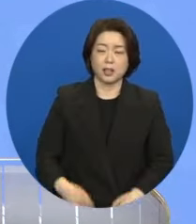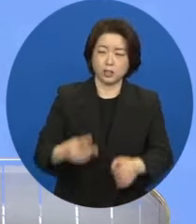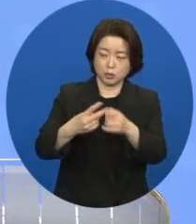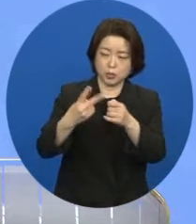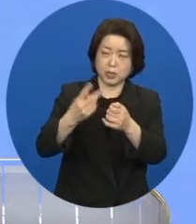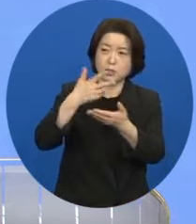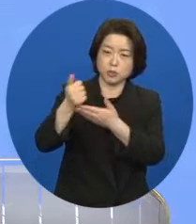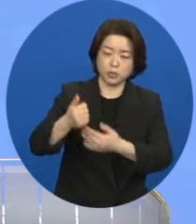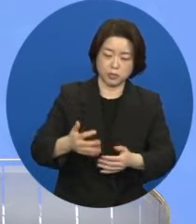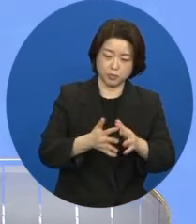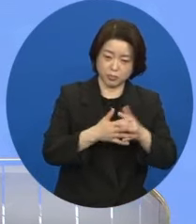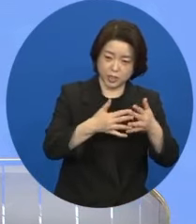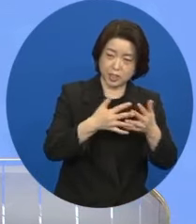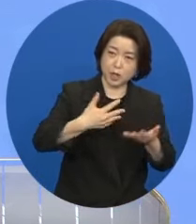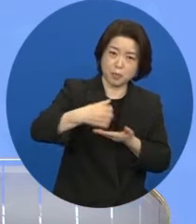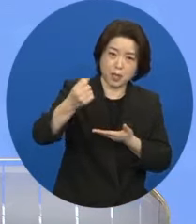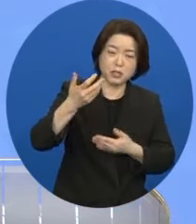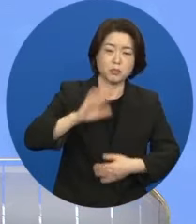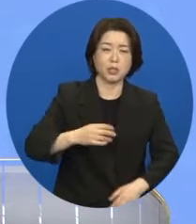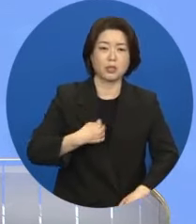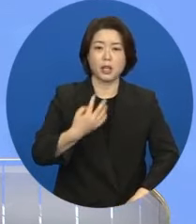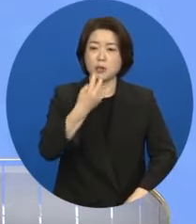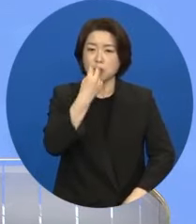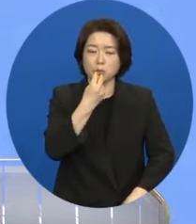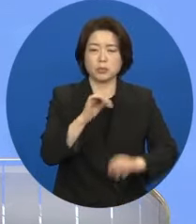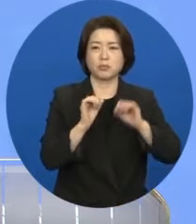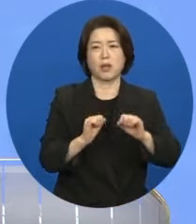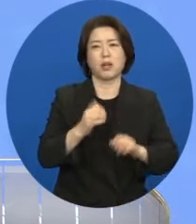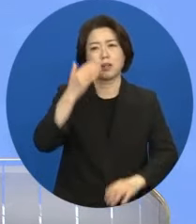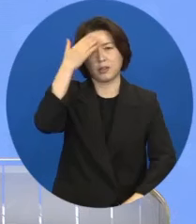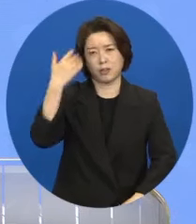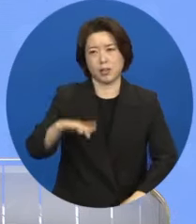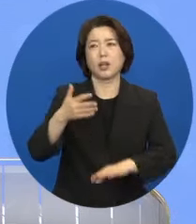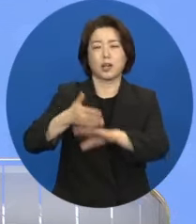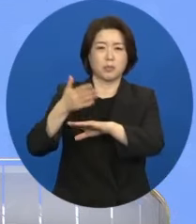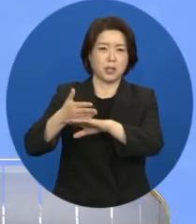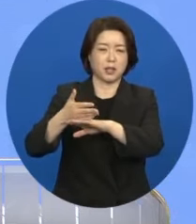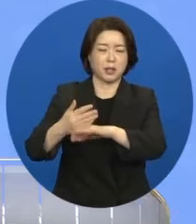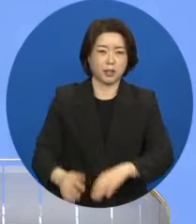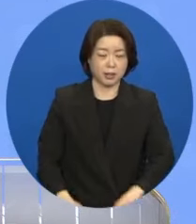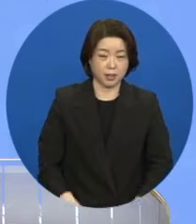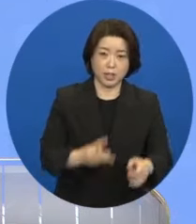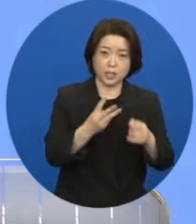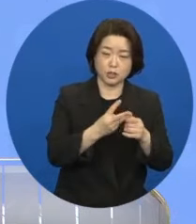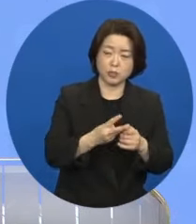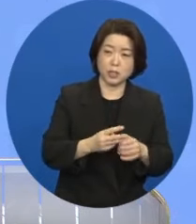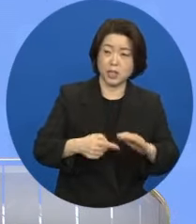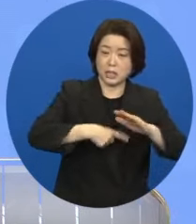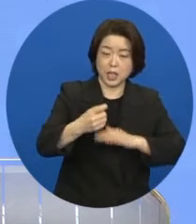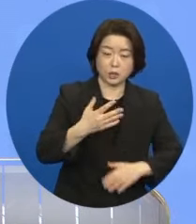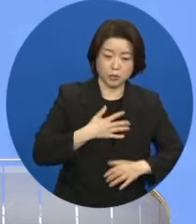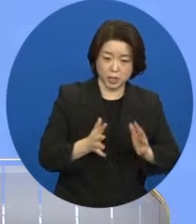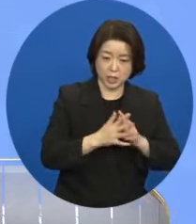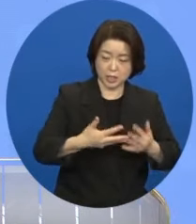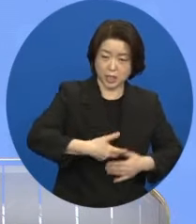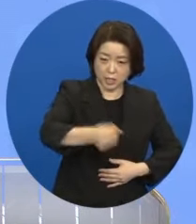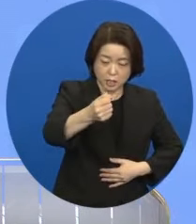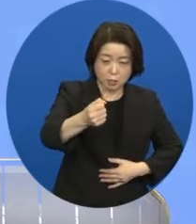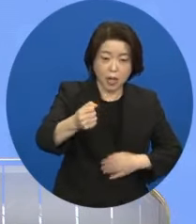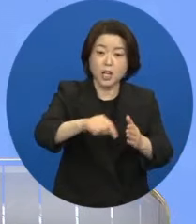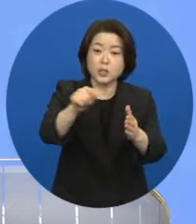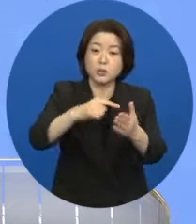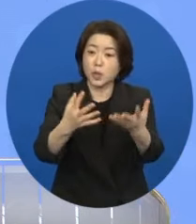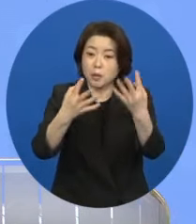빼앗지만 목숨은 빼앗지 않음에 감사합니다 세 번째 주님 강도가 지갑을 가져갔지만 지갑이 별로든 것이